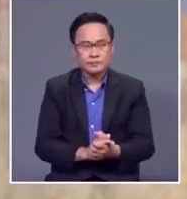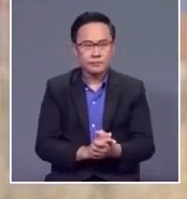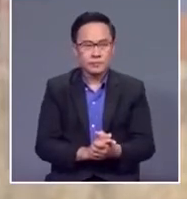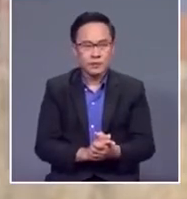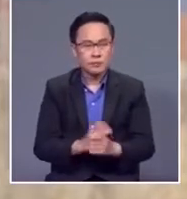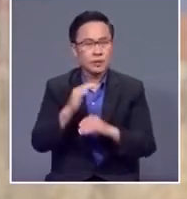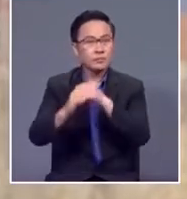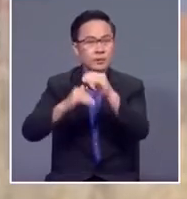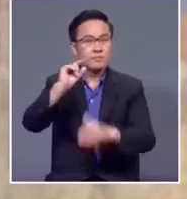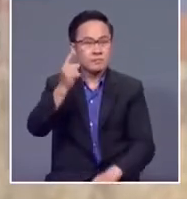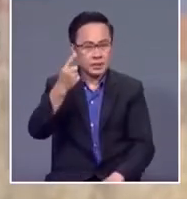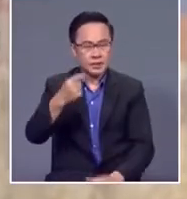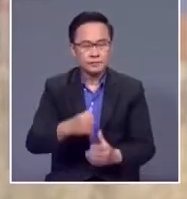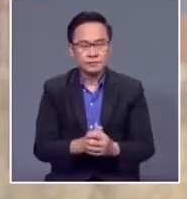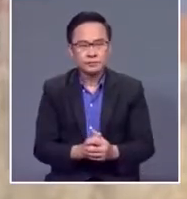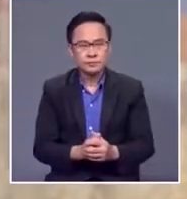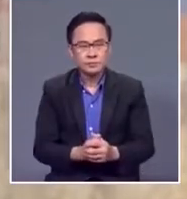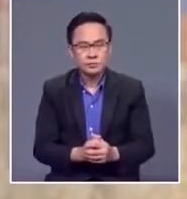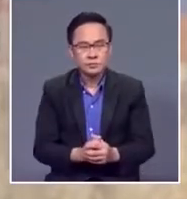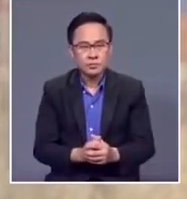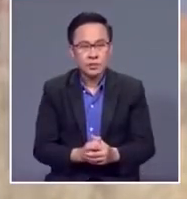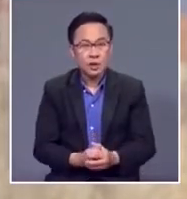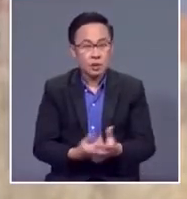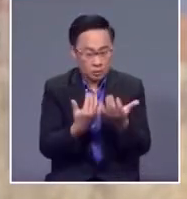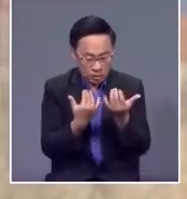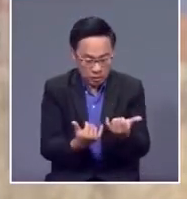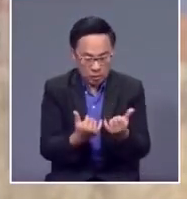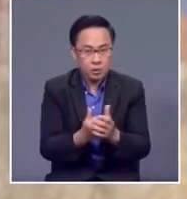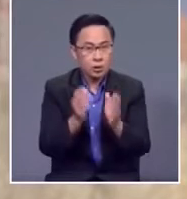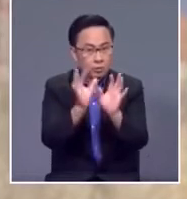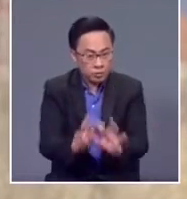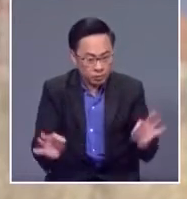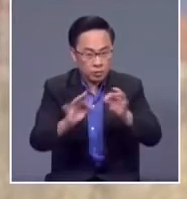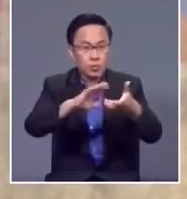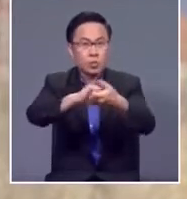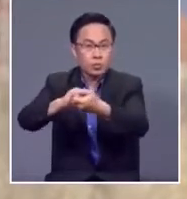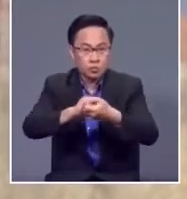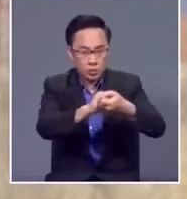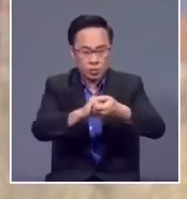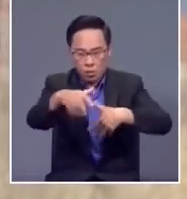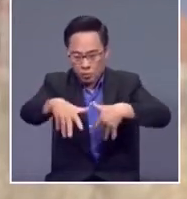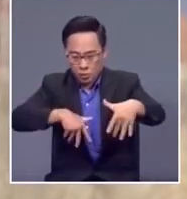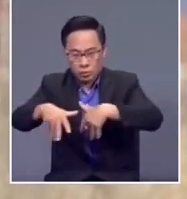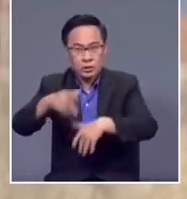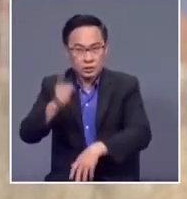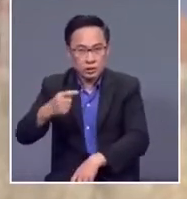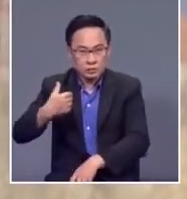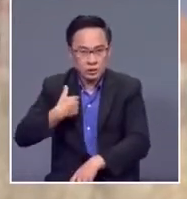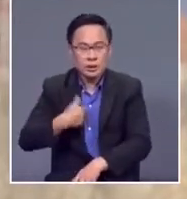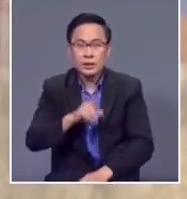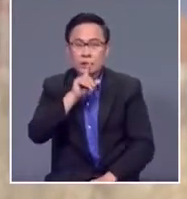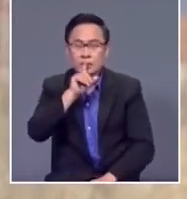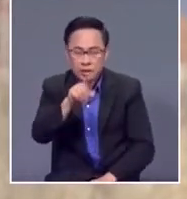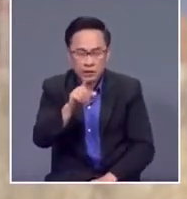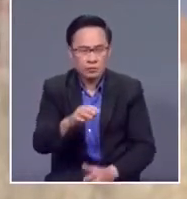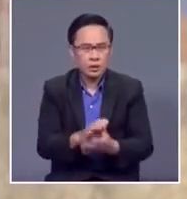งยืนด้วยนะคะแล้วก็อย่างที่เกริ่นไปนะคะว่าครั้งนี้เนี่ยเป็นความร่วมมือของทุกภาคส่วนจริงๆอยากถามในส่วนของฝ่ายปกครองเองค่ะเรียนถาม